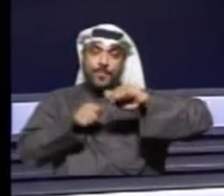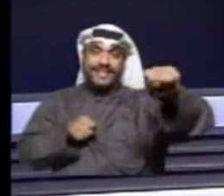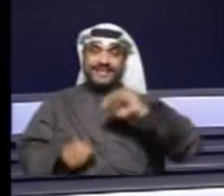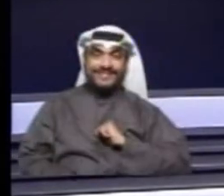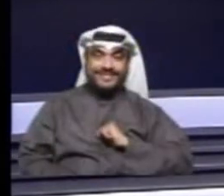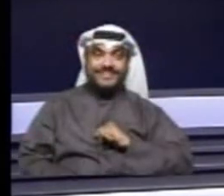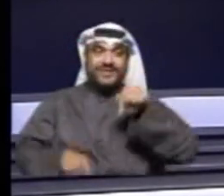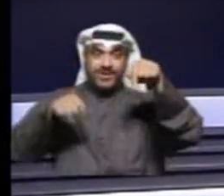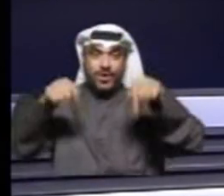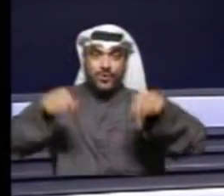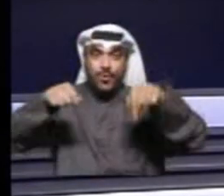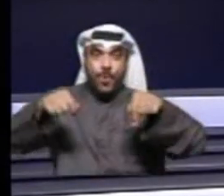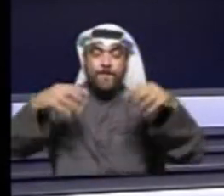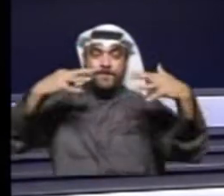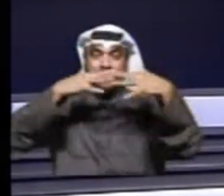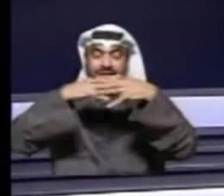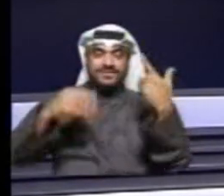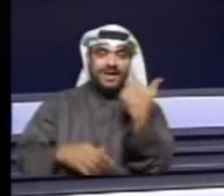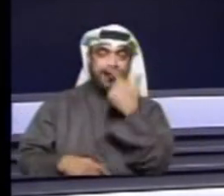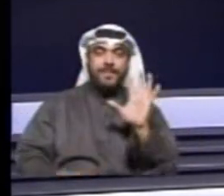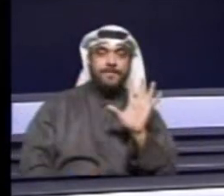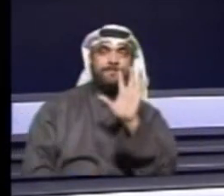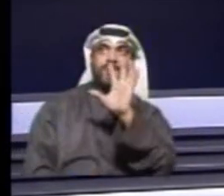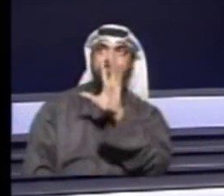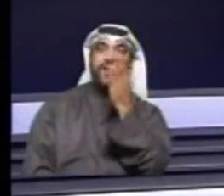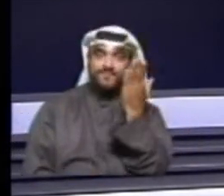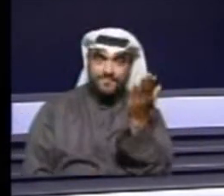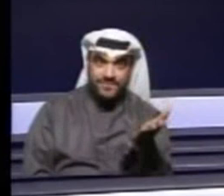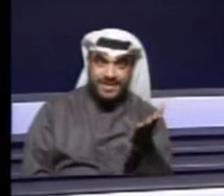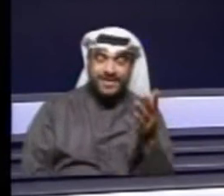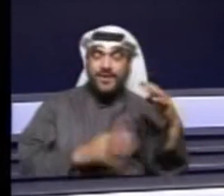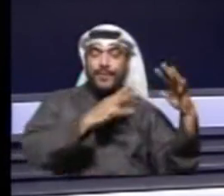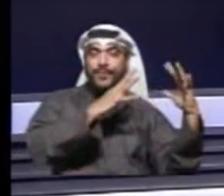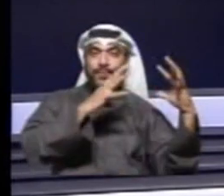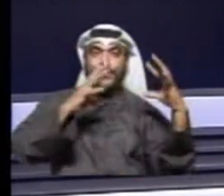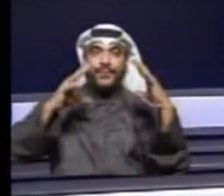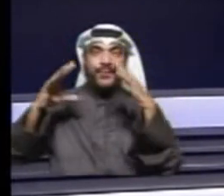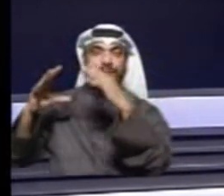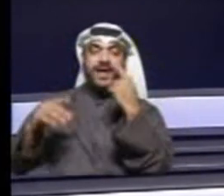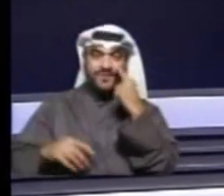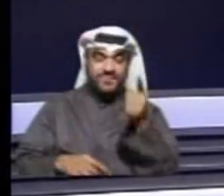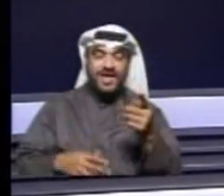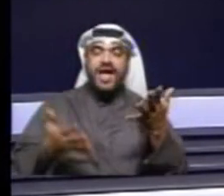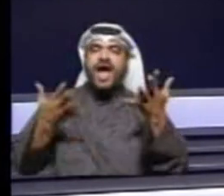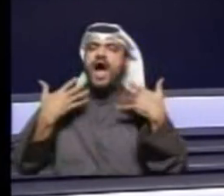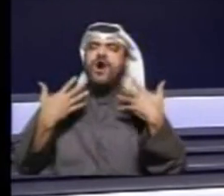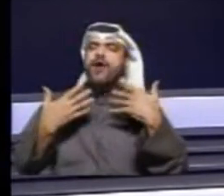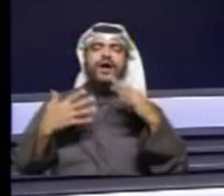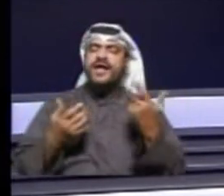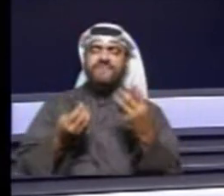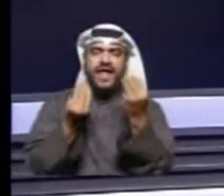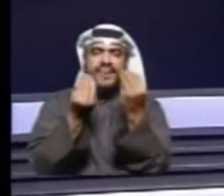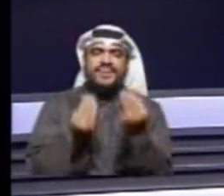أيضا أجواءنا غائمة جزئيا إلى غائمة في بعض المناطق، عبور السحب مستمر والهواء كوس. سرعة الرياح حاليا 13 كيلومتر